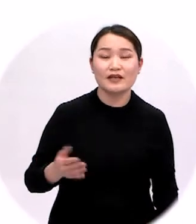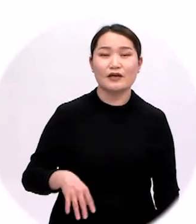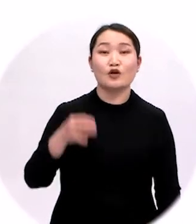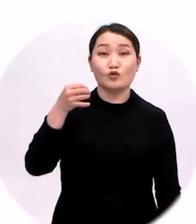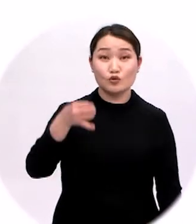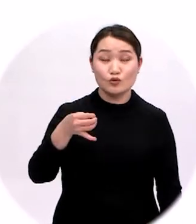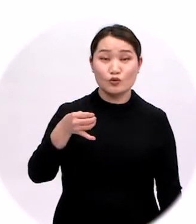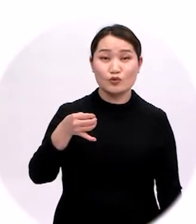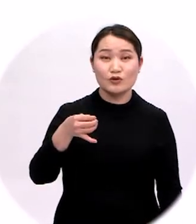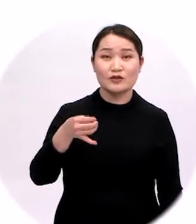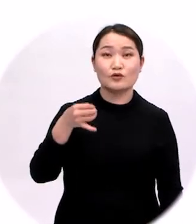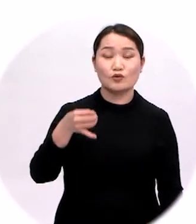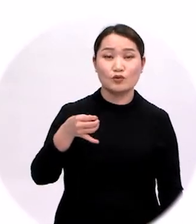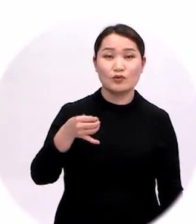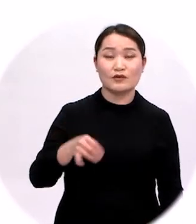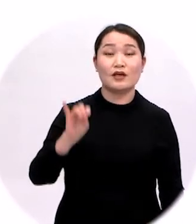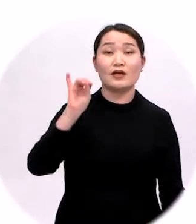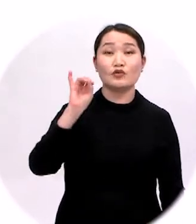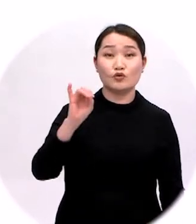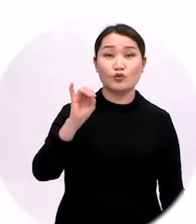юу, юу,